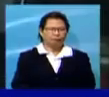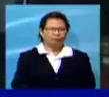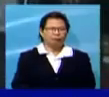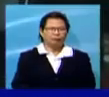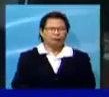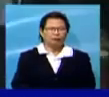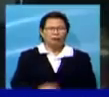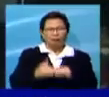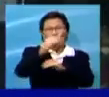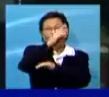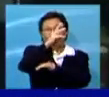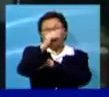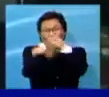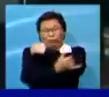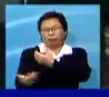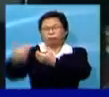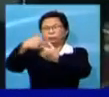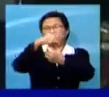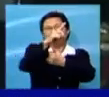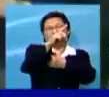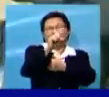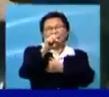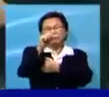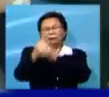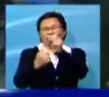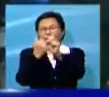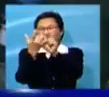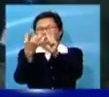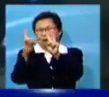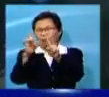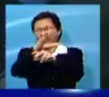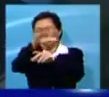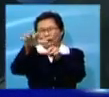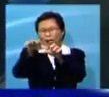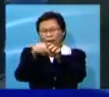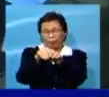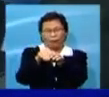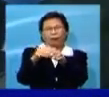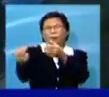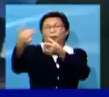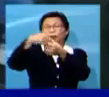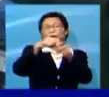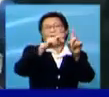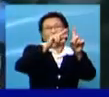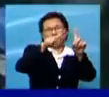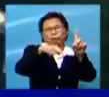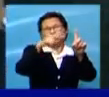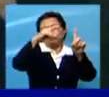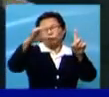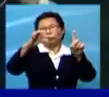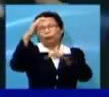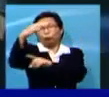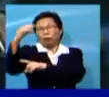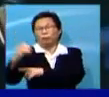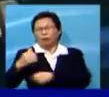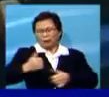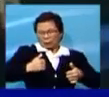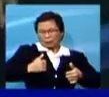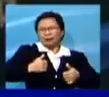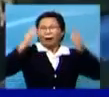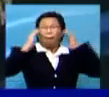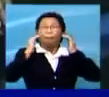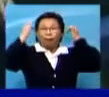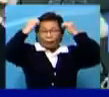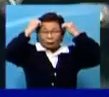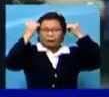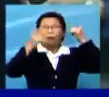Dijangkakan lebih 60 negara akan menyertai DSA 2018 melibatkan lebih 1,200 syarikat. Antaranya Kanada, Belanda dan